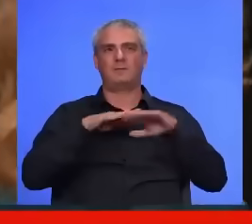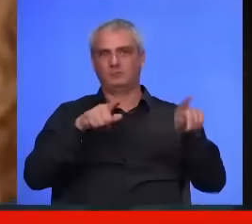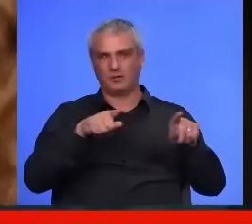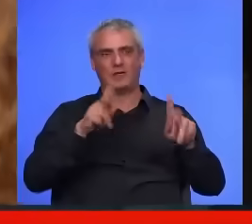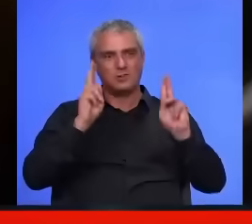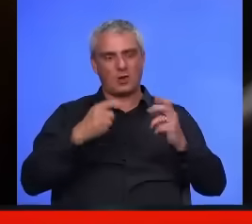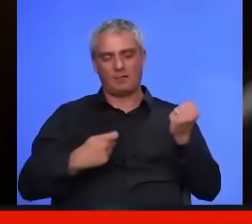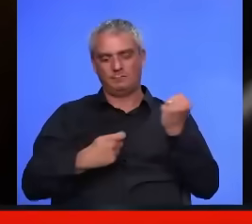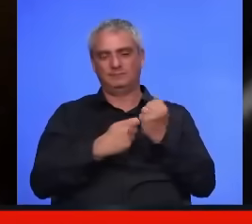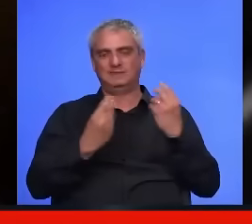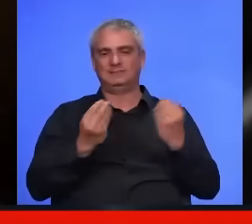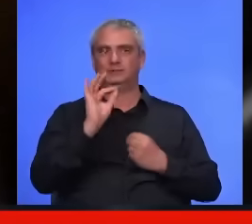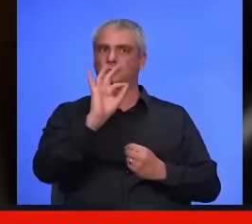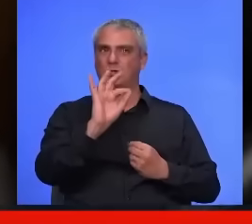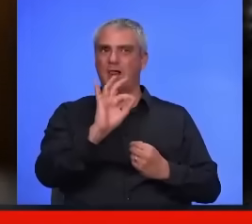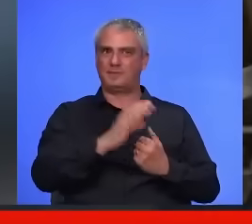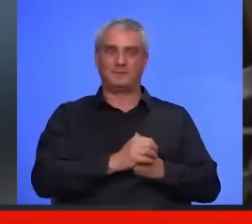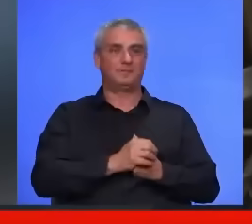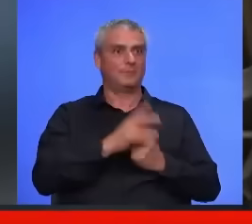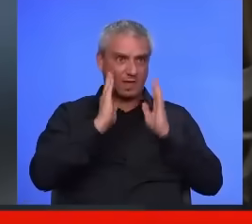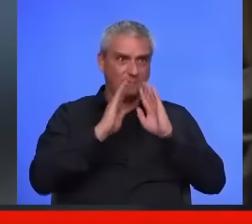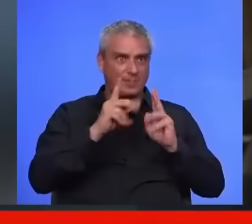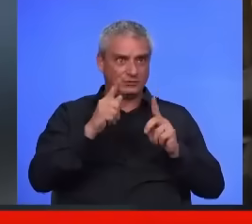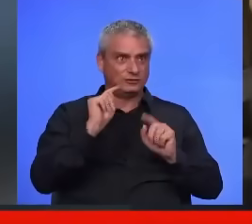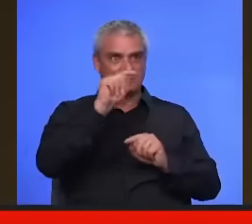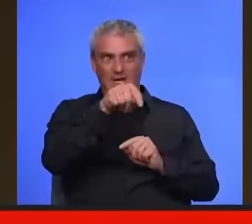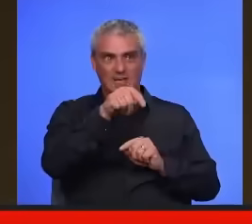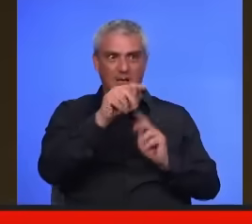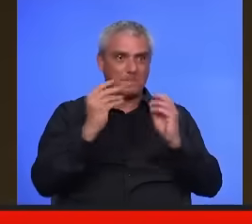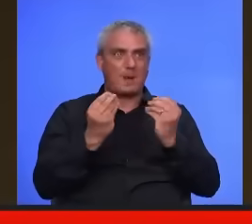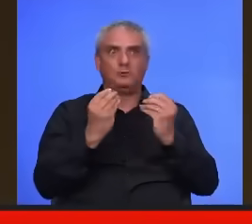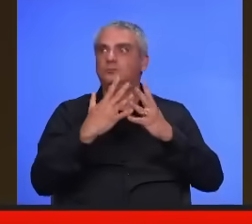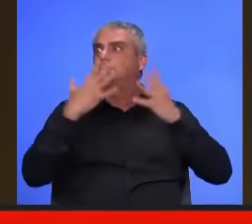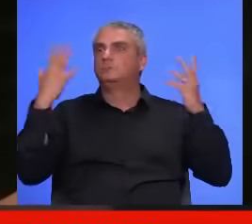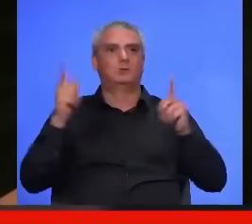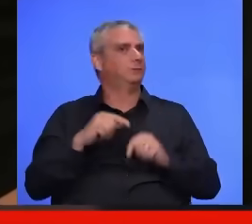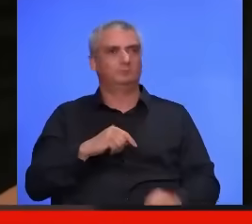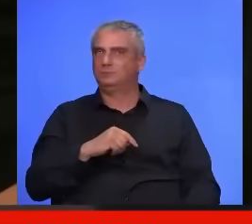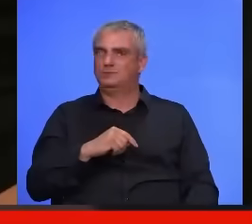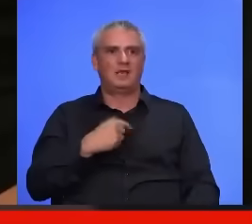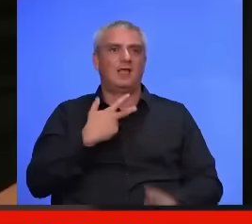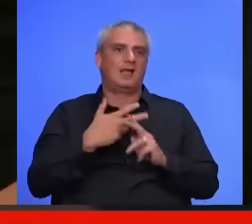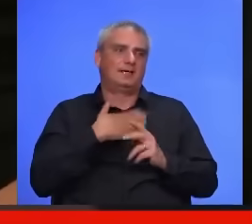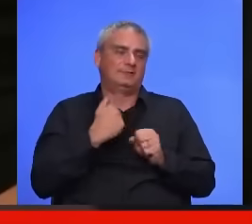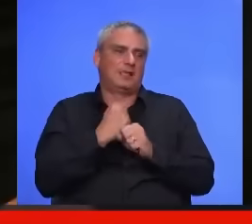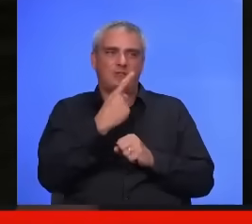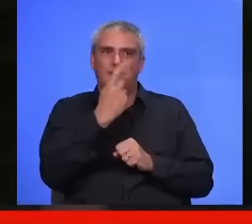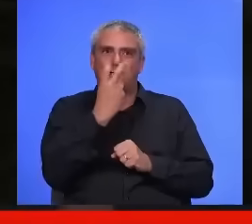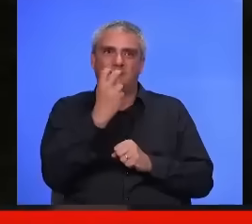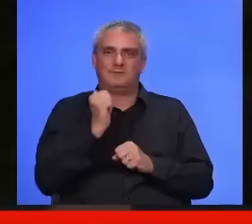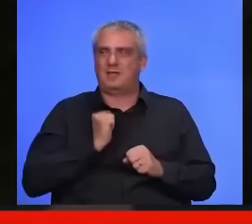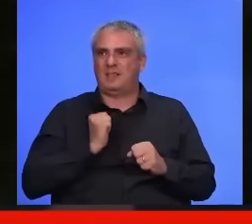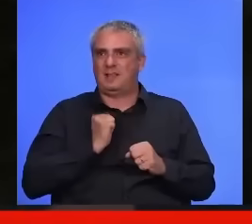שמסוגלים להטעין את הציוד שלהם האמנת בהתחלה שזה יגיע למשהו מהממדים האלה לא אני רק רציתי לעשות 120 מתנים